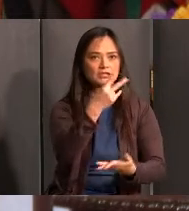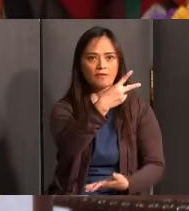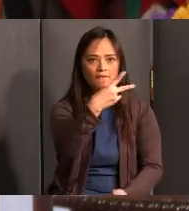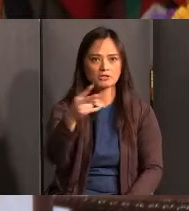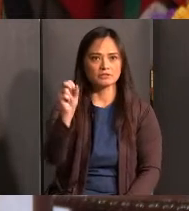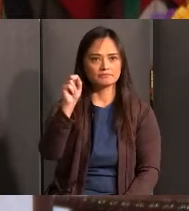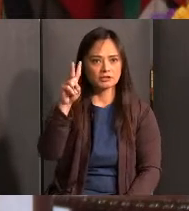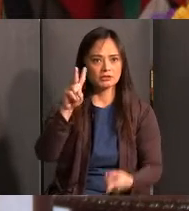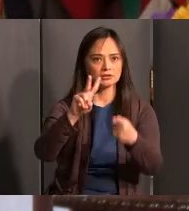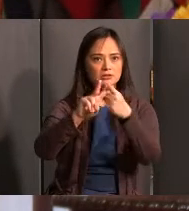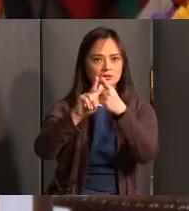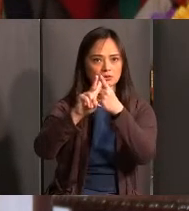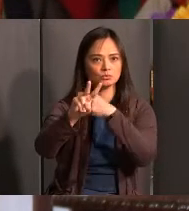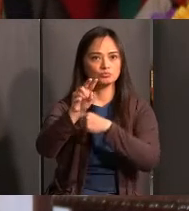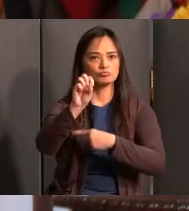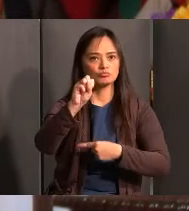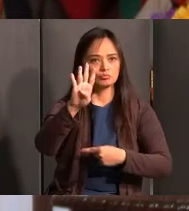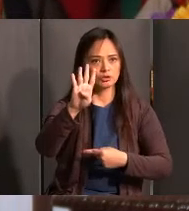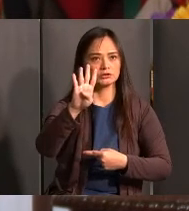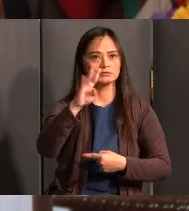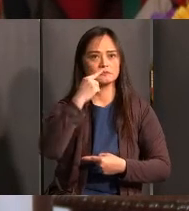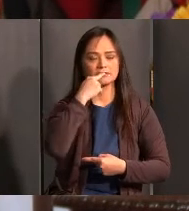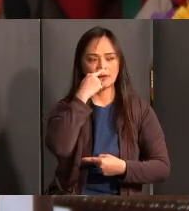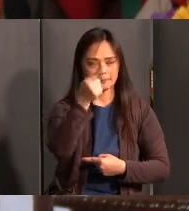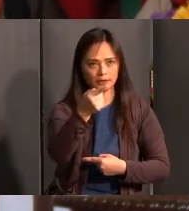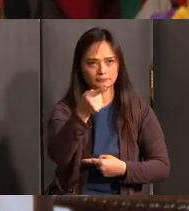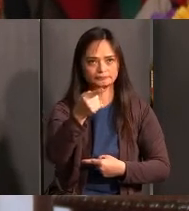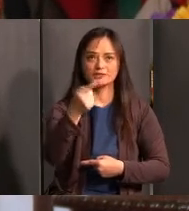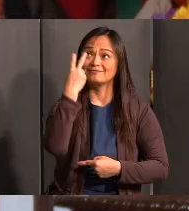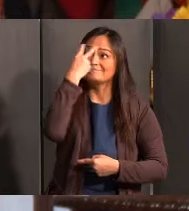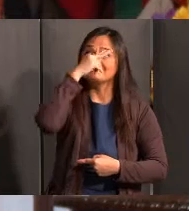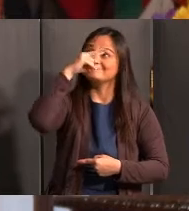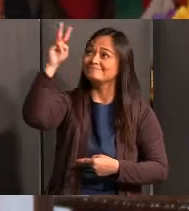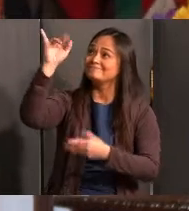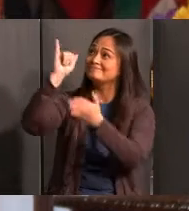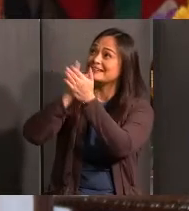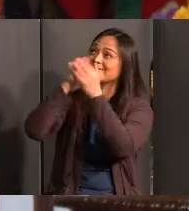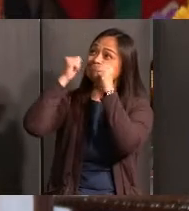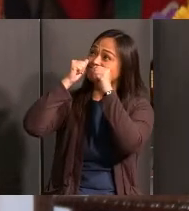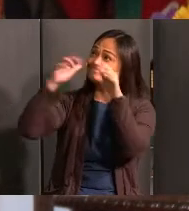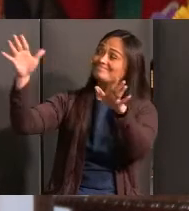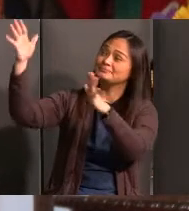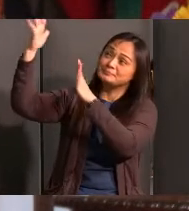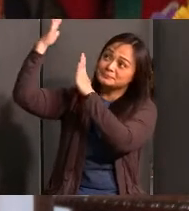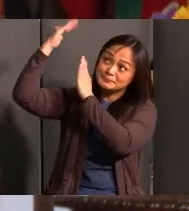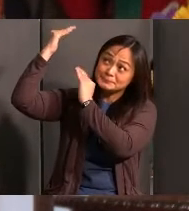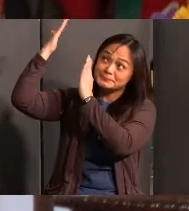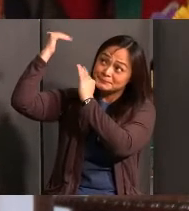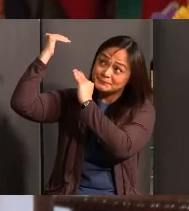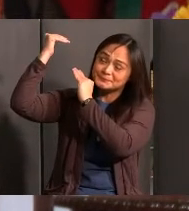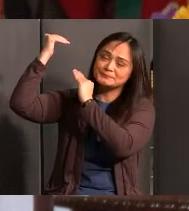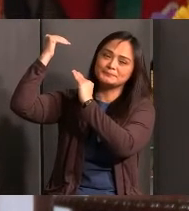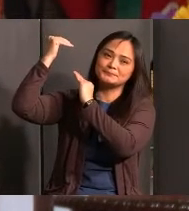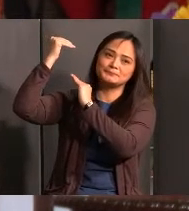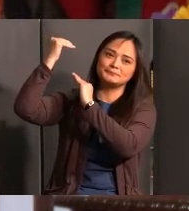go back to those verses. Ang sabi, looking for that blessed